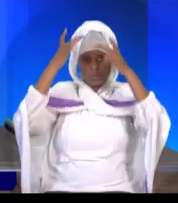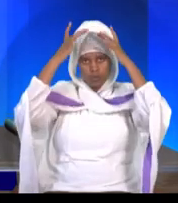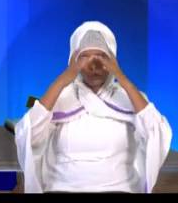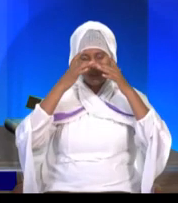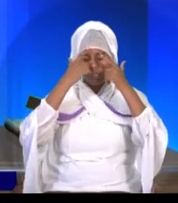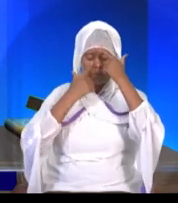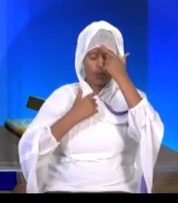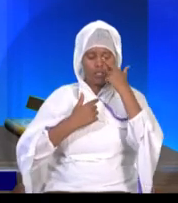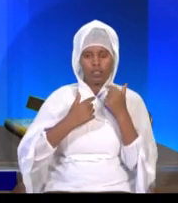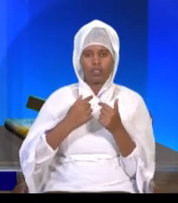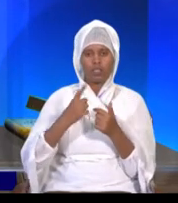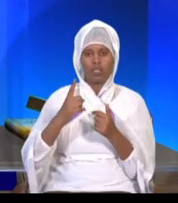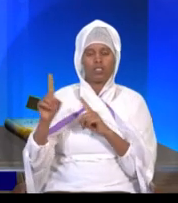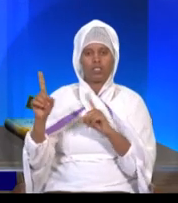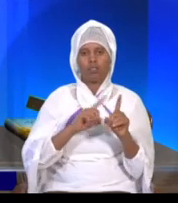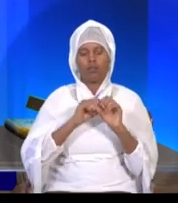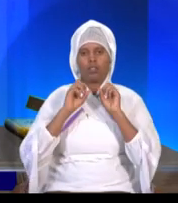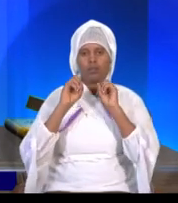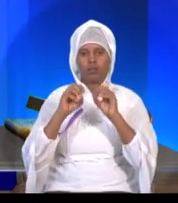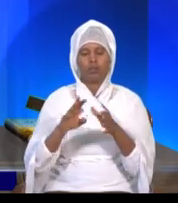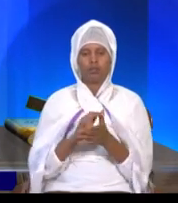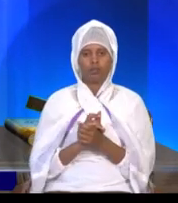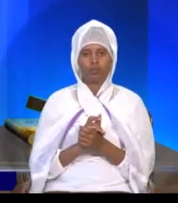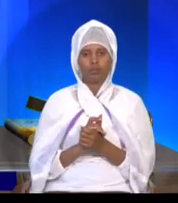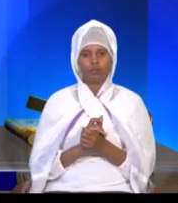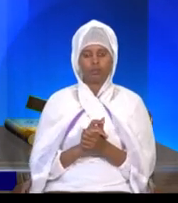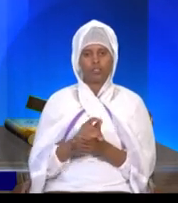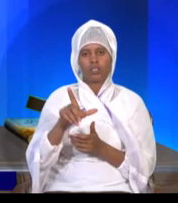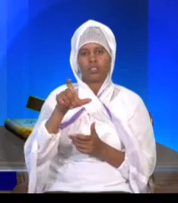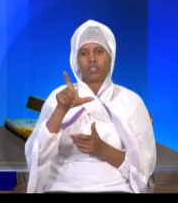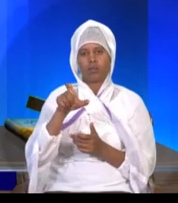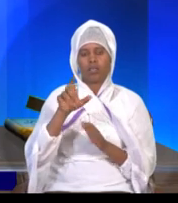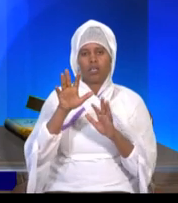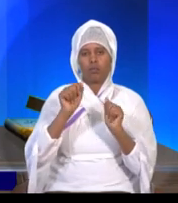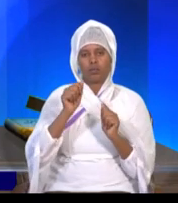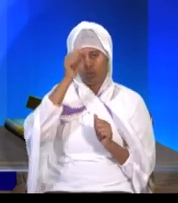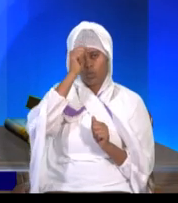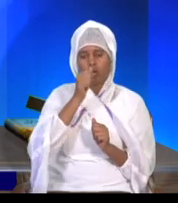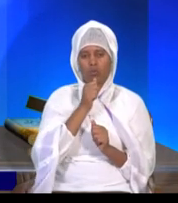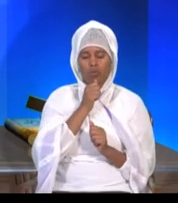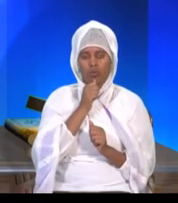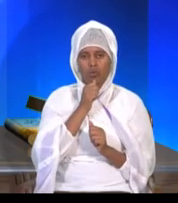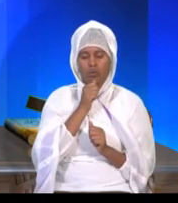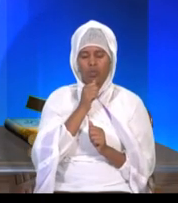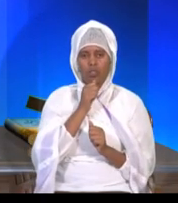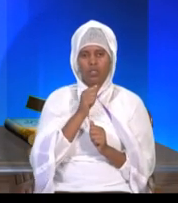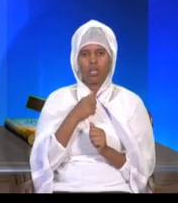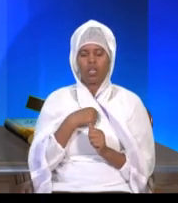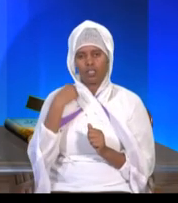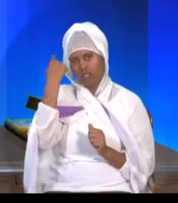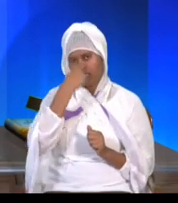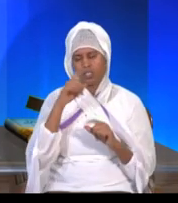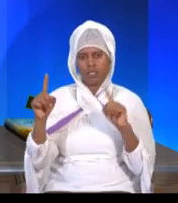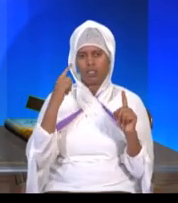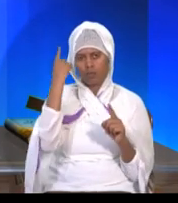ምንኩስና ናይ ንብዓትን ሓደ ሰብ ሰደደ እዩ ወዲ 70 ዓመት ዝኾኑ ኣቦ መፂኦም ኣነ